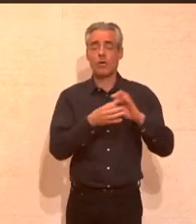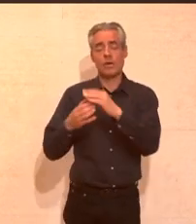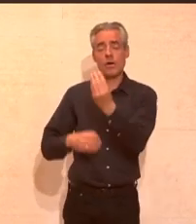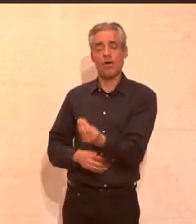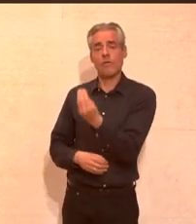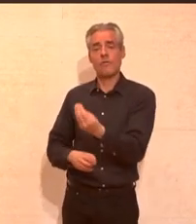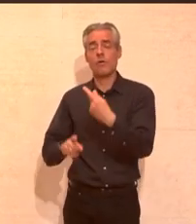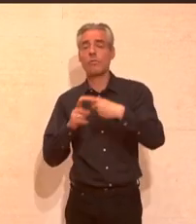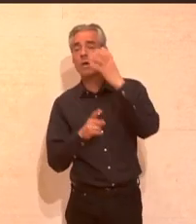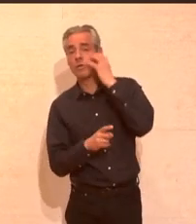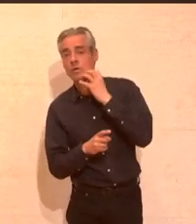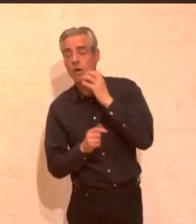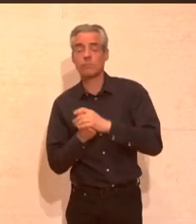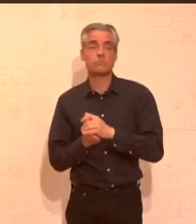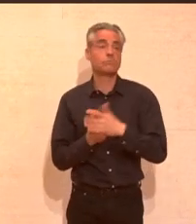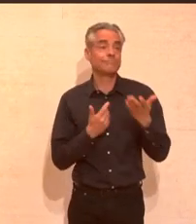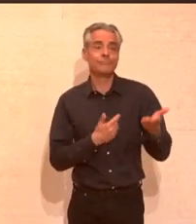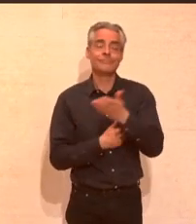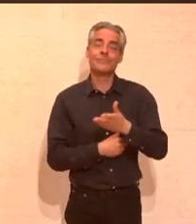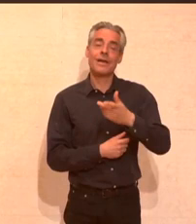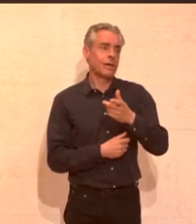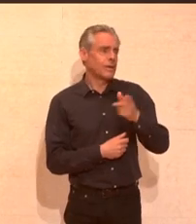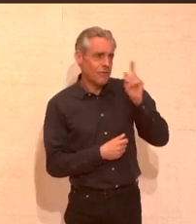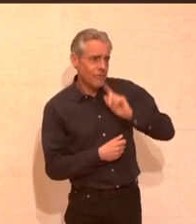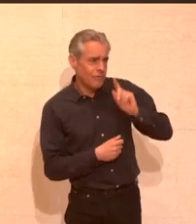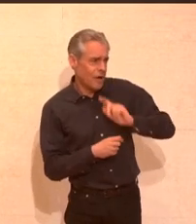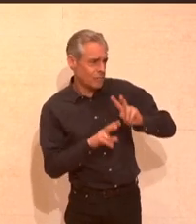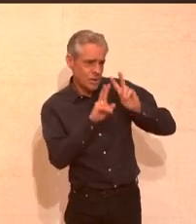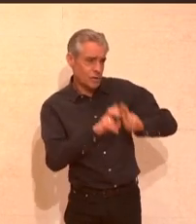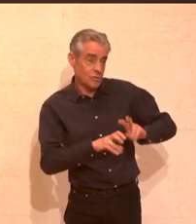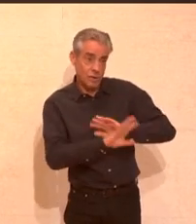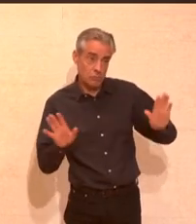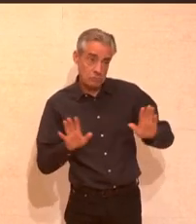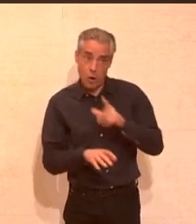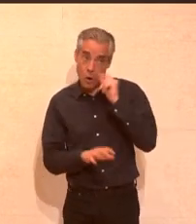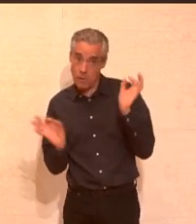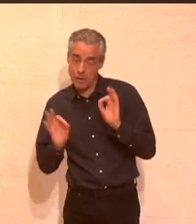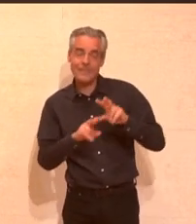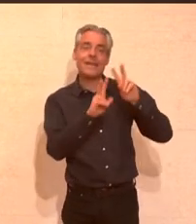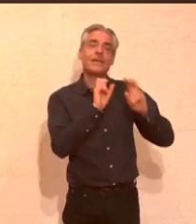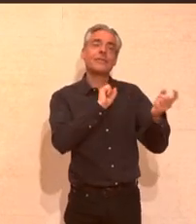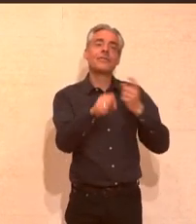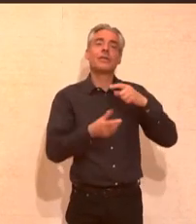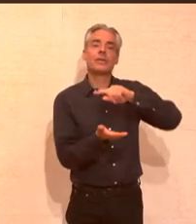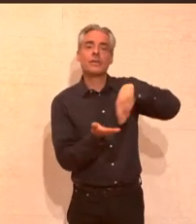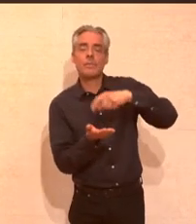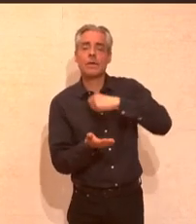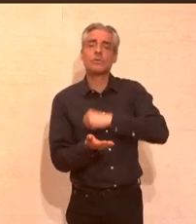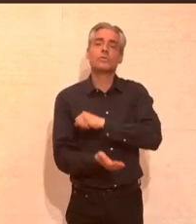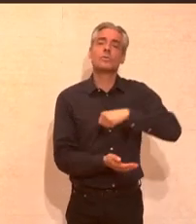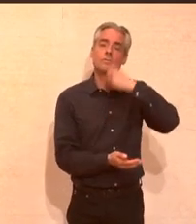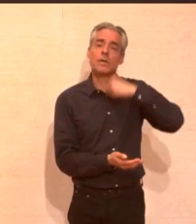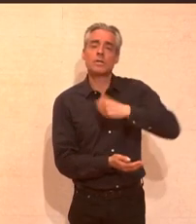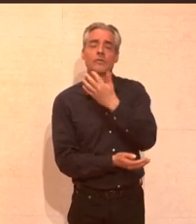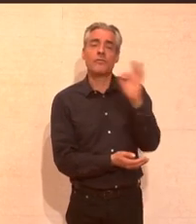adolescents. Ces chercheuses, puisque je crois qu'il n'y a que des femmes, nous viennent du Québec, de Suisse, de Belgique,